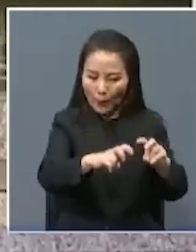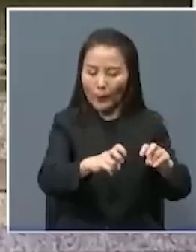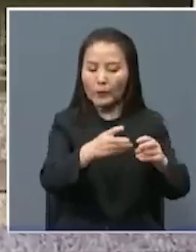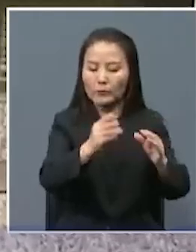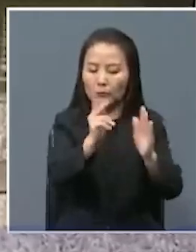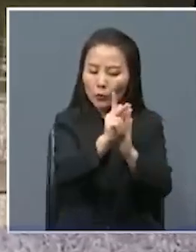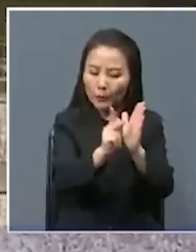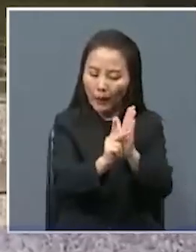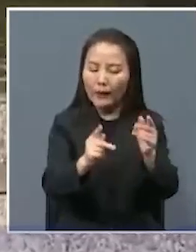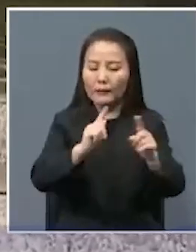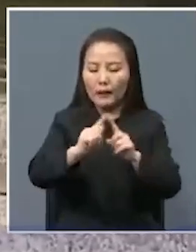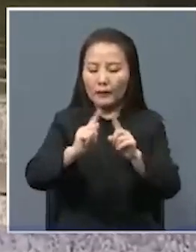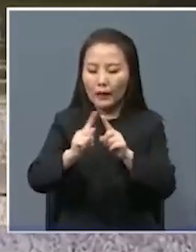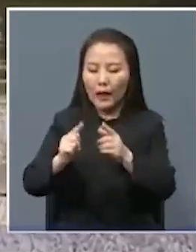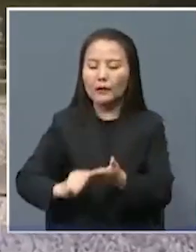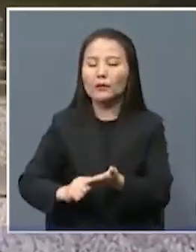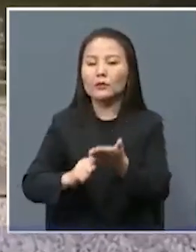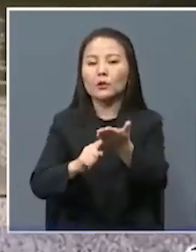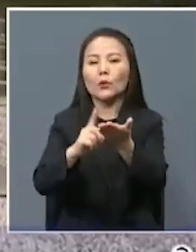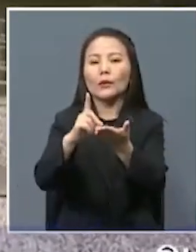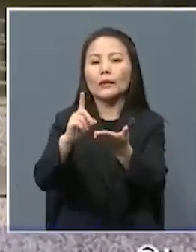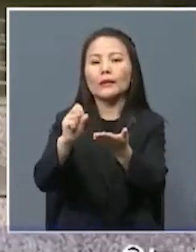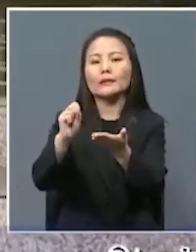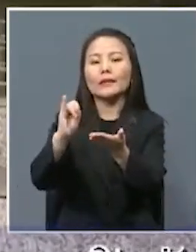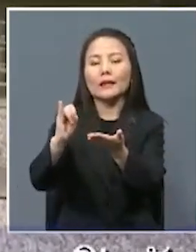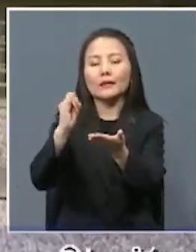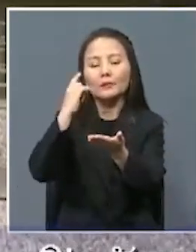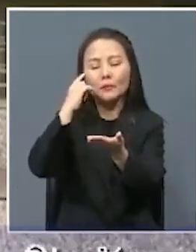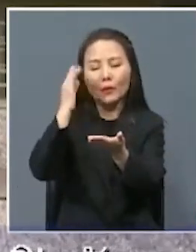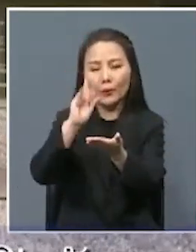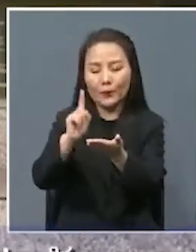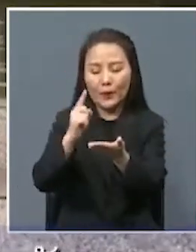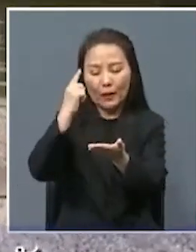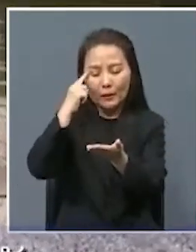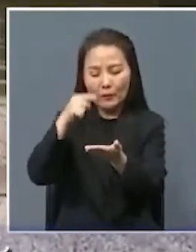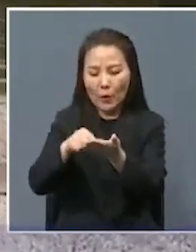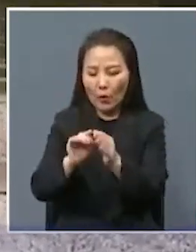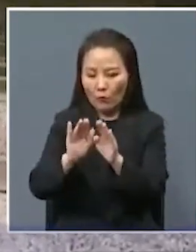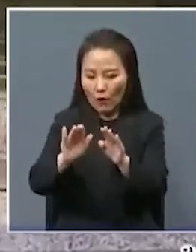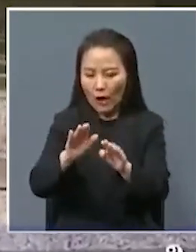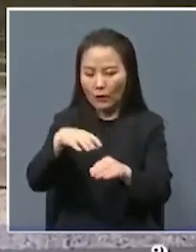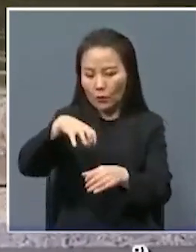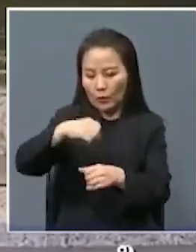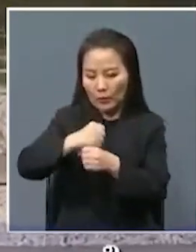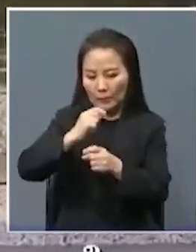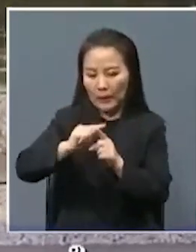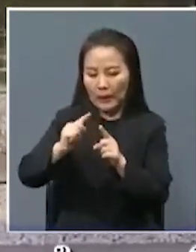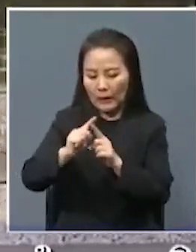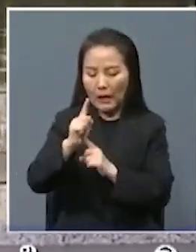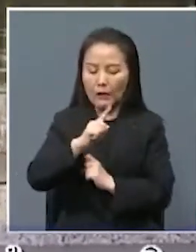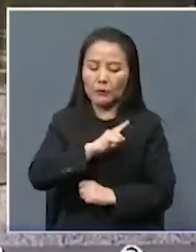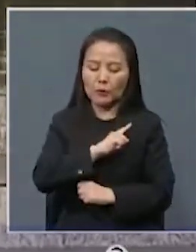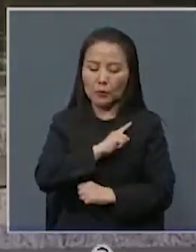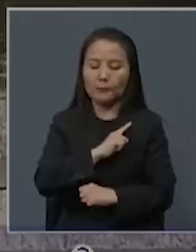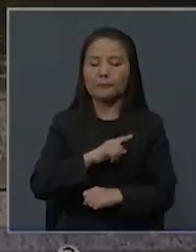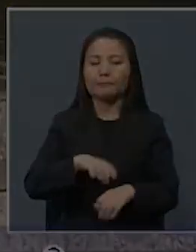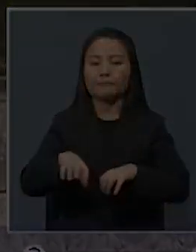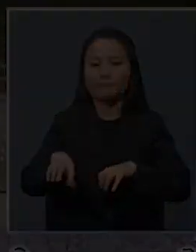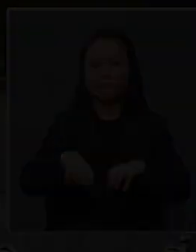ฎหมายเสนออธิบดีกรมสอบสวนคดีพิเศษเพื่อพิจารณามอบหมายหน่วยงานที่เกี่ยวข้องดำเนินการโดยเร็วต่อไปครับ